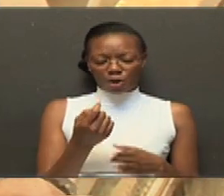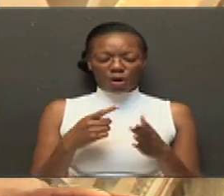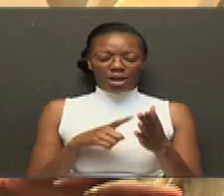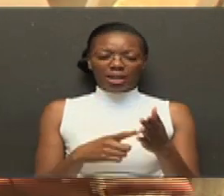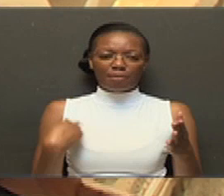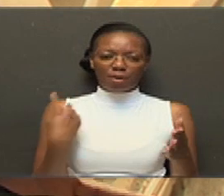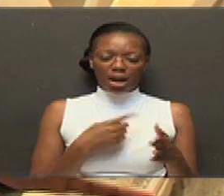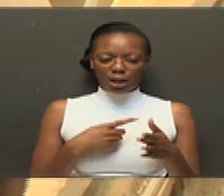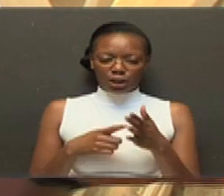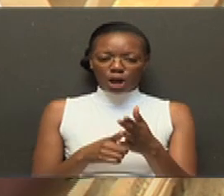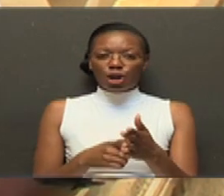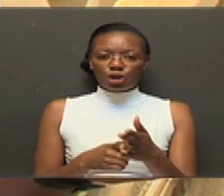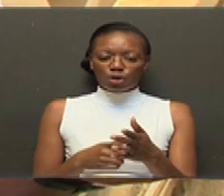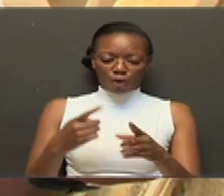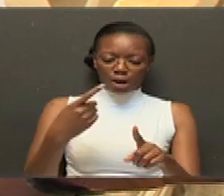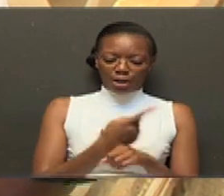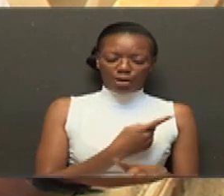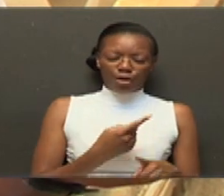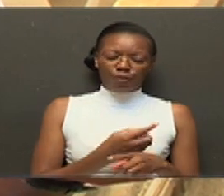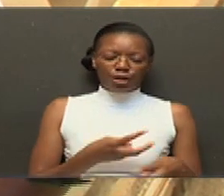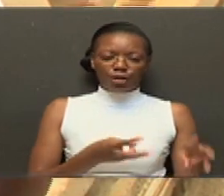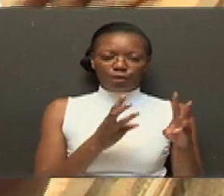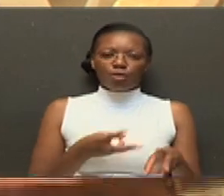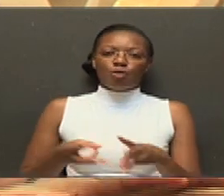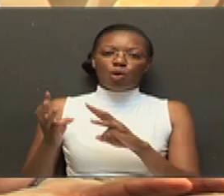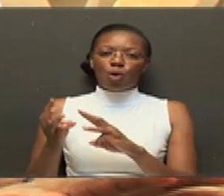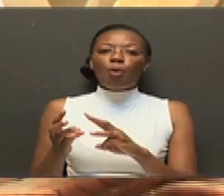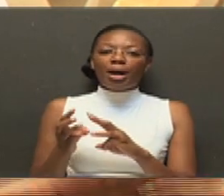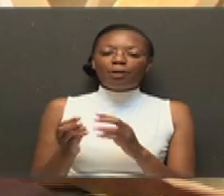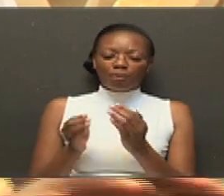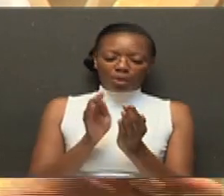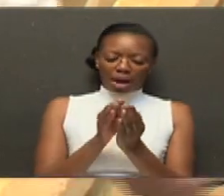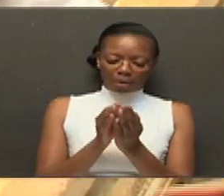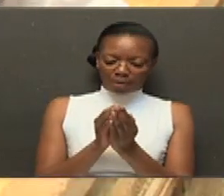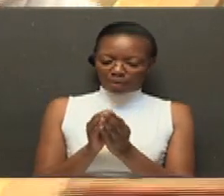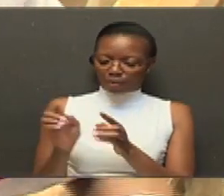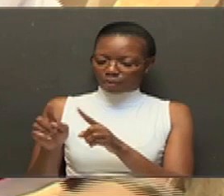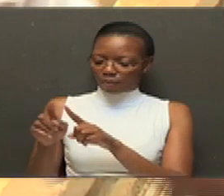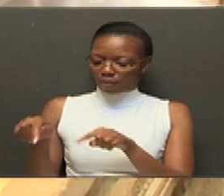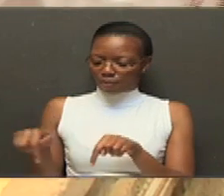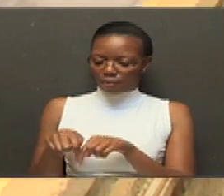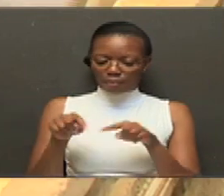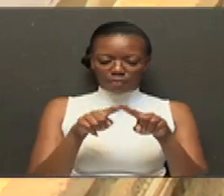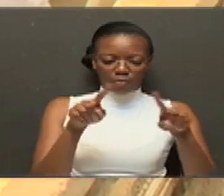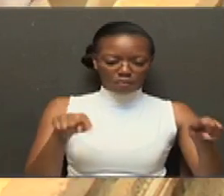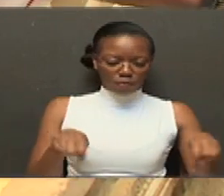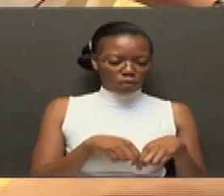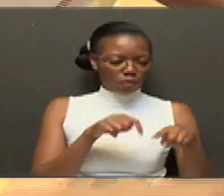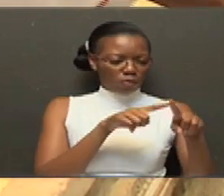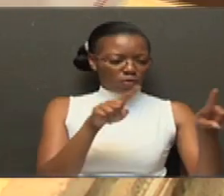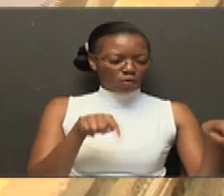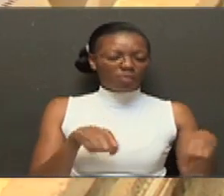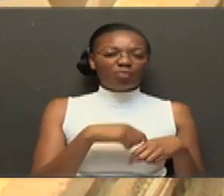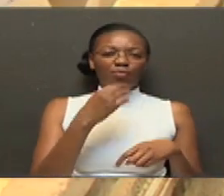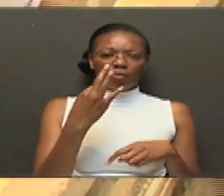yetu tunaonyesha three models za ufugaji. kuna hichi chumba kubwa chenye umeona